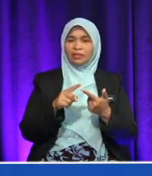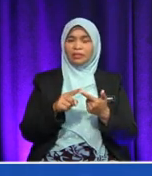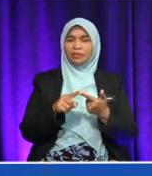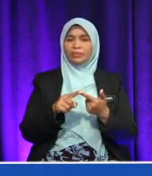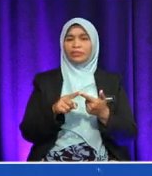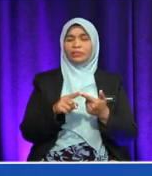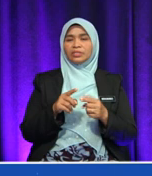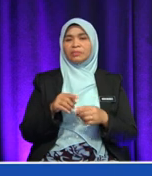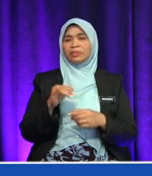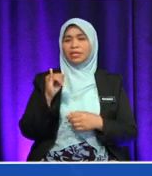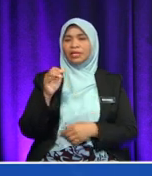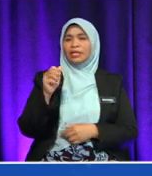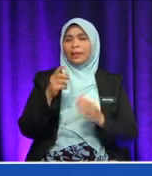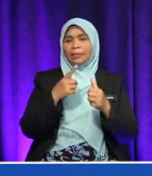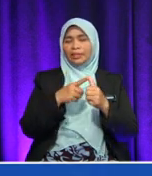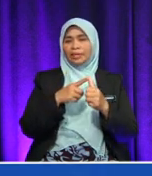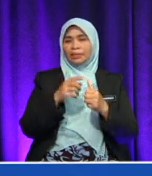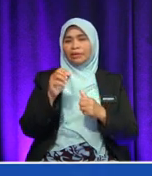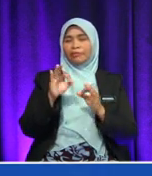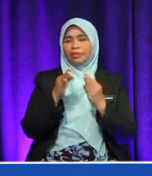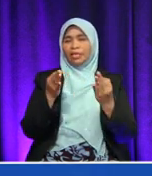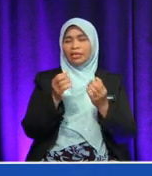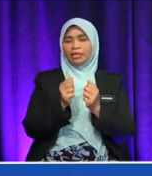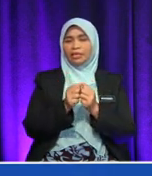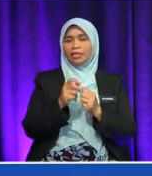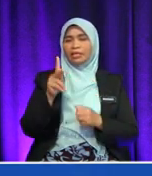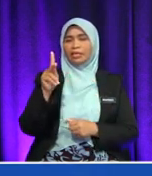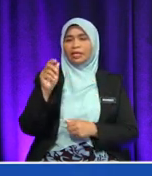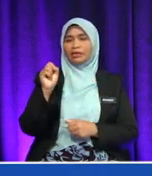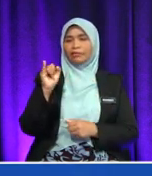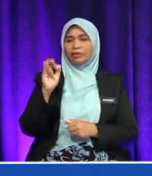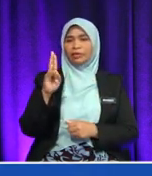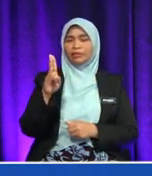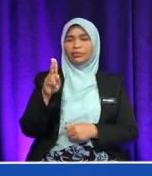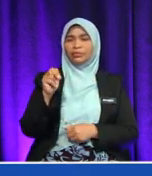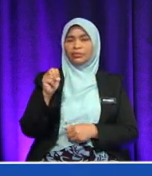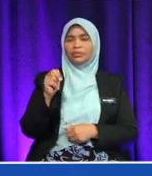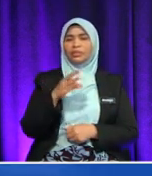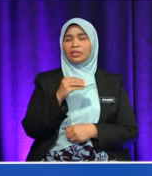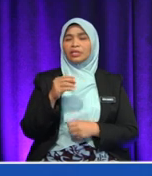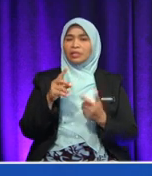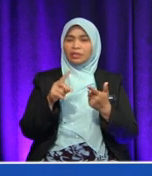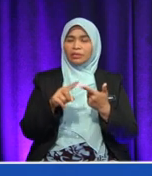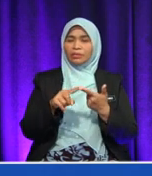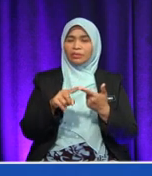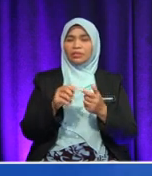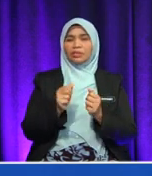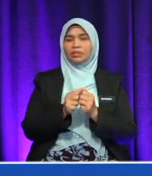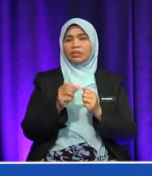surat al-ikhlas menyempurnakan rukunnya lain dan berdoa dengan doa-doa yang bersesuaian